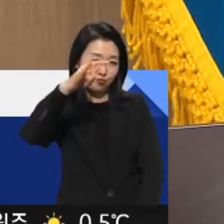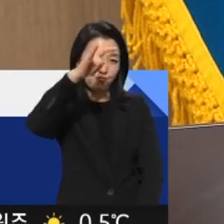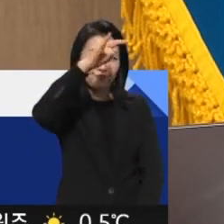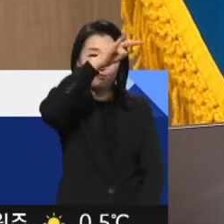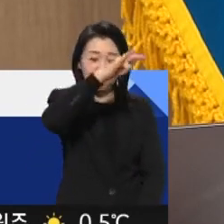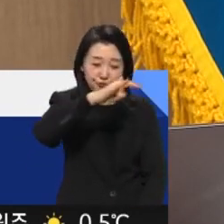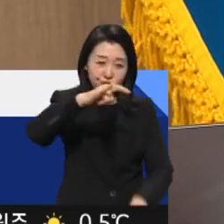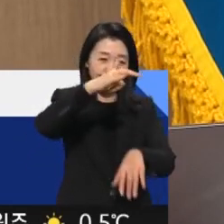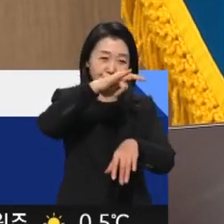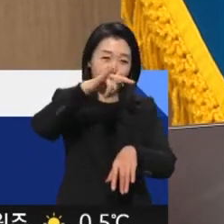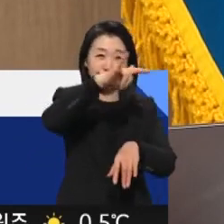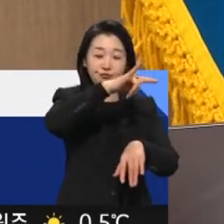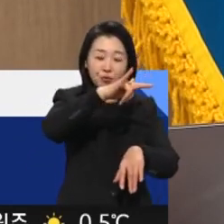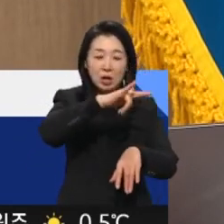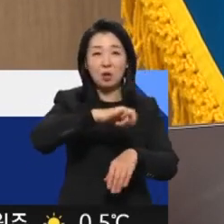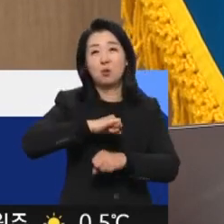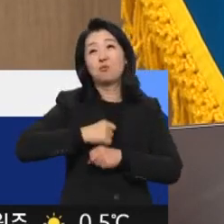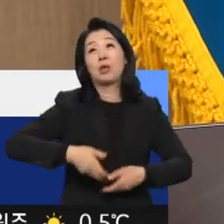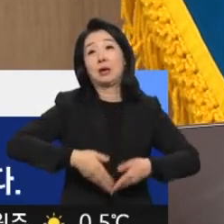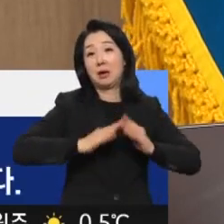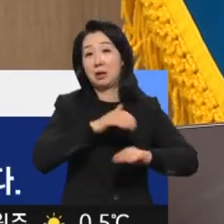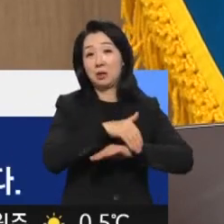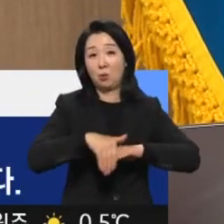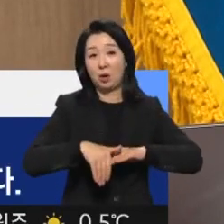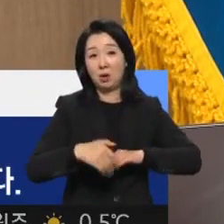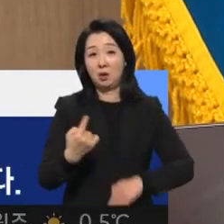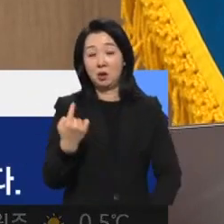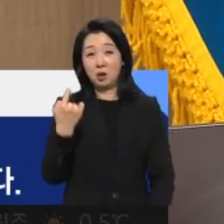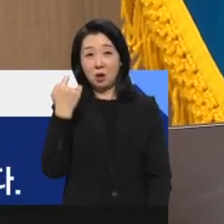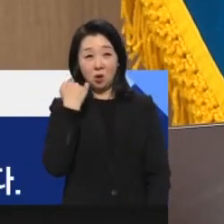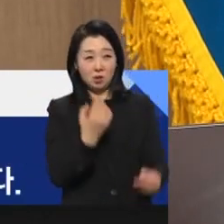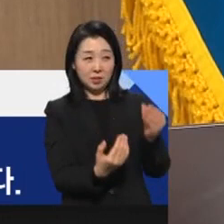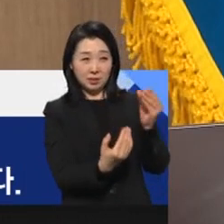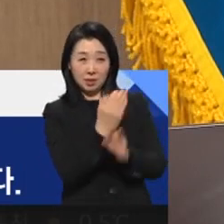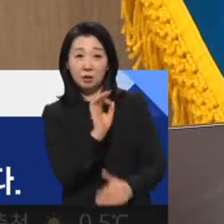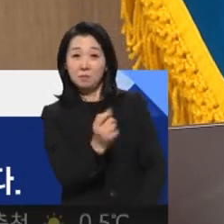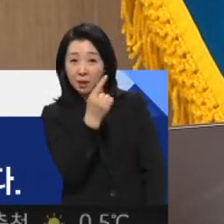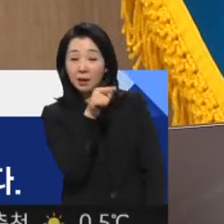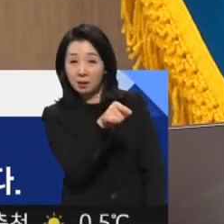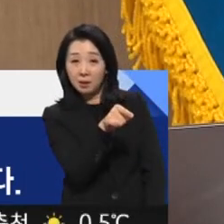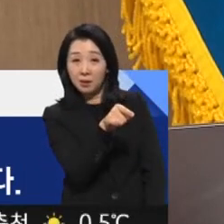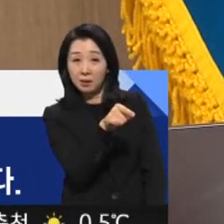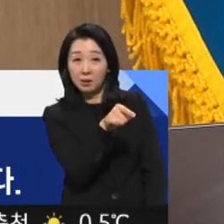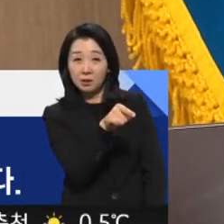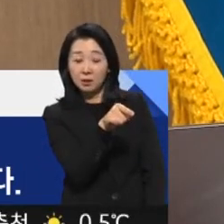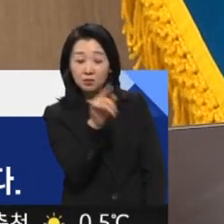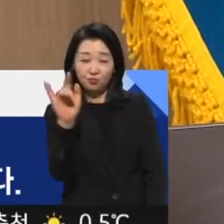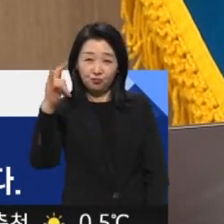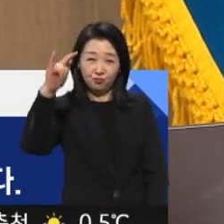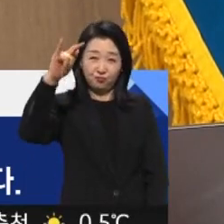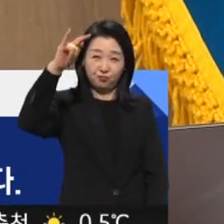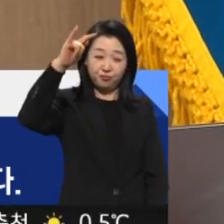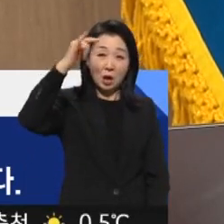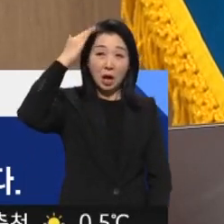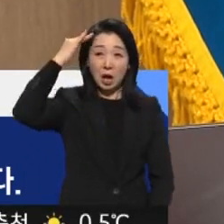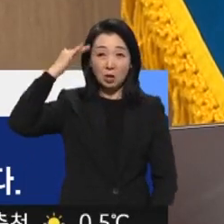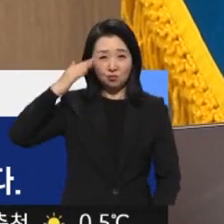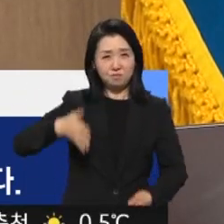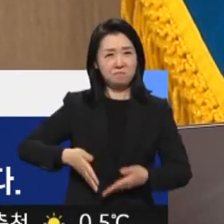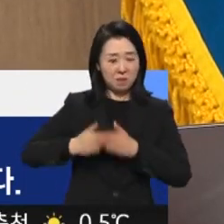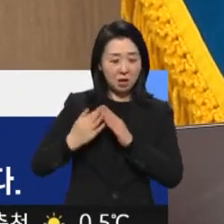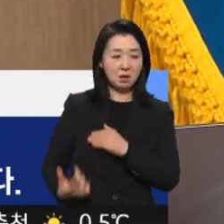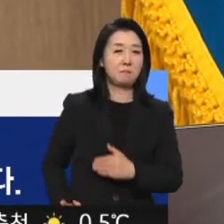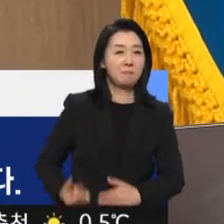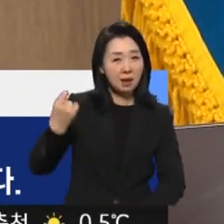창설을 계획하고 있었습니다만은 어제 그 사건을 계기로 해서 드론 부대 설치를